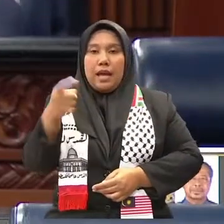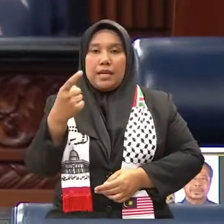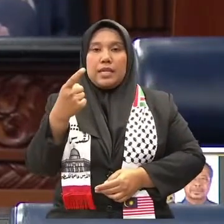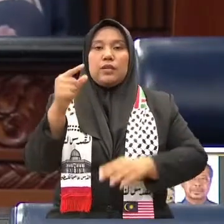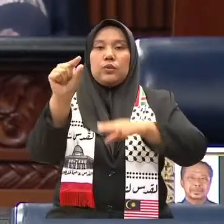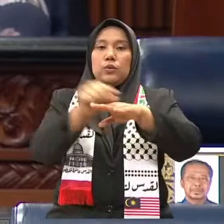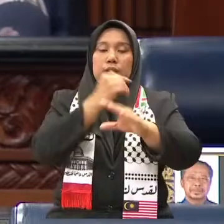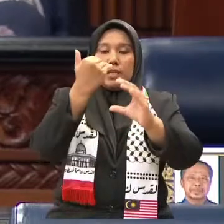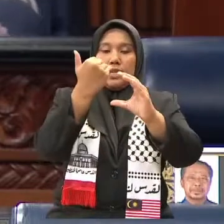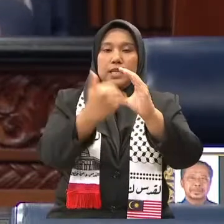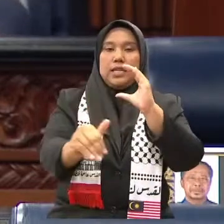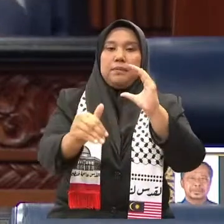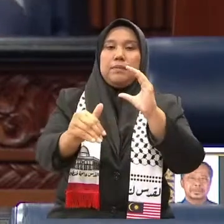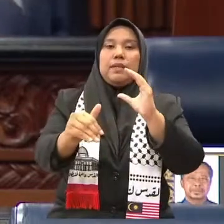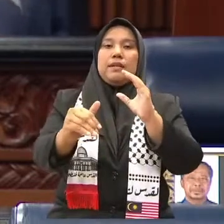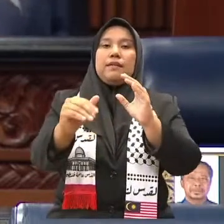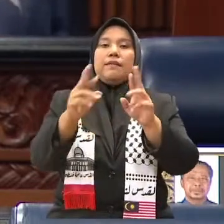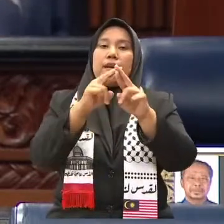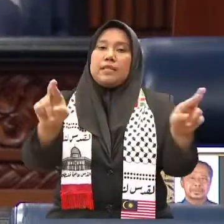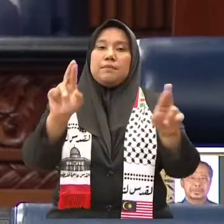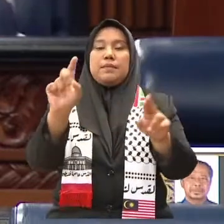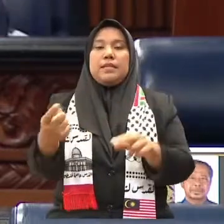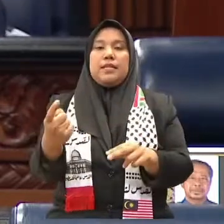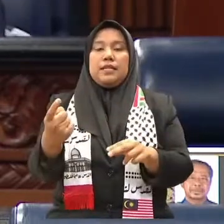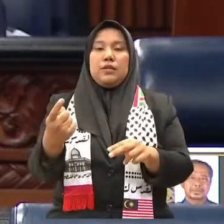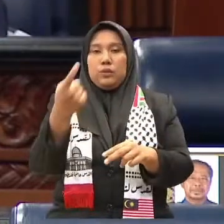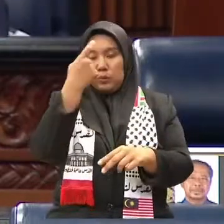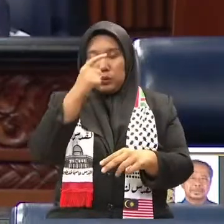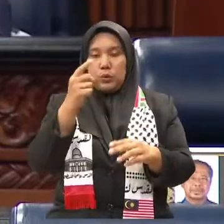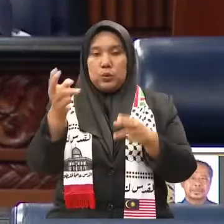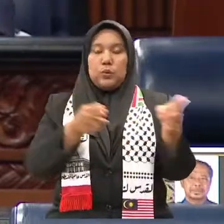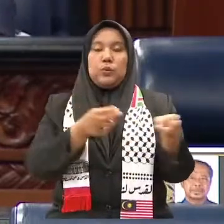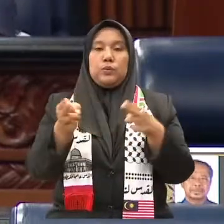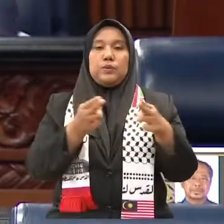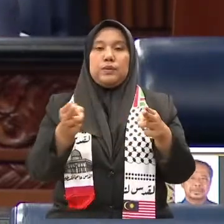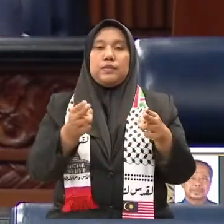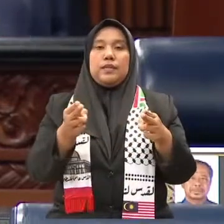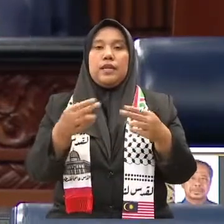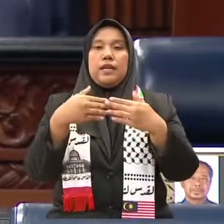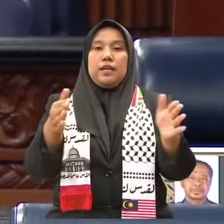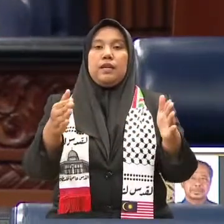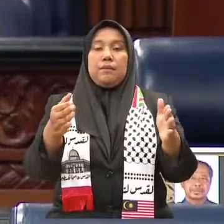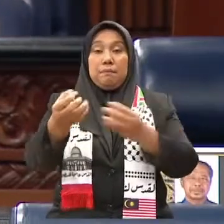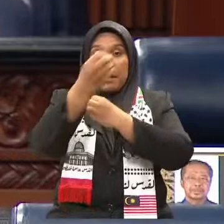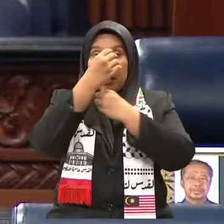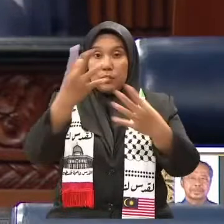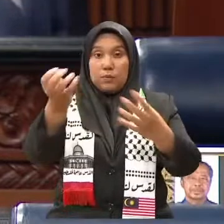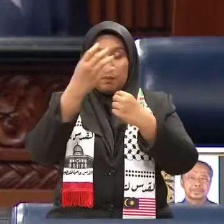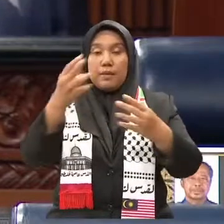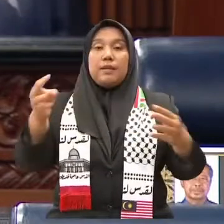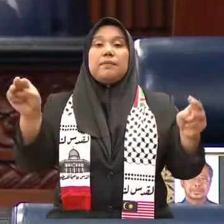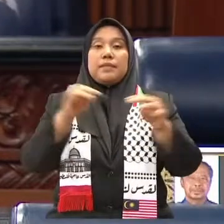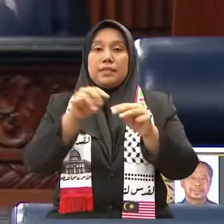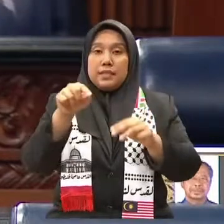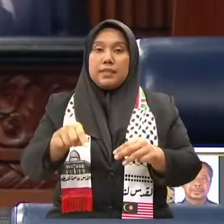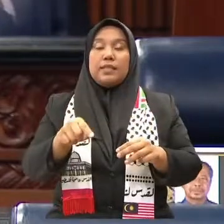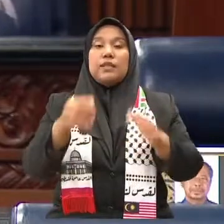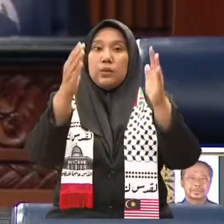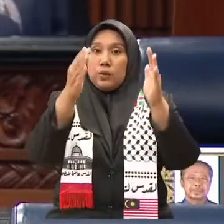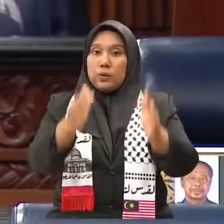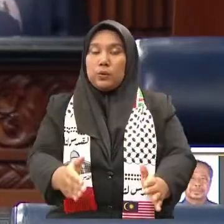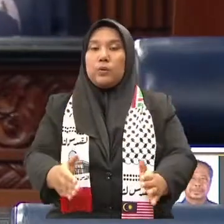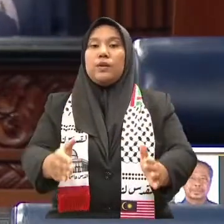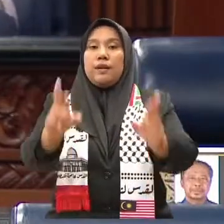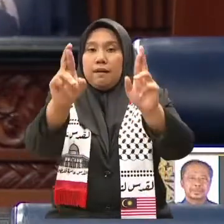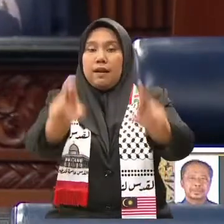rasmi dalam berurusan dengan orang awam. Mana maklumat-maklumat sumpah ini kita sebar luas supaya rakyat faham dan